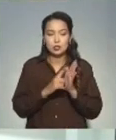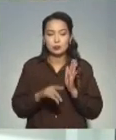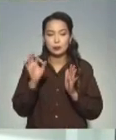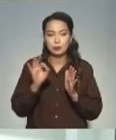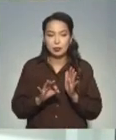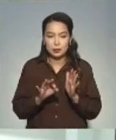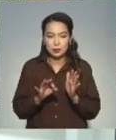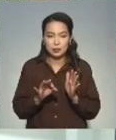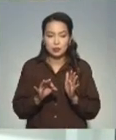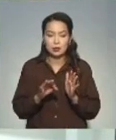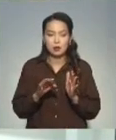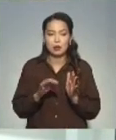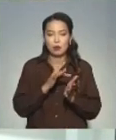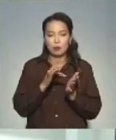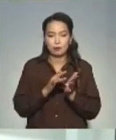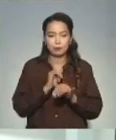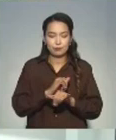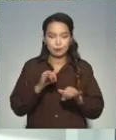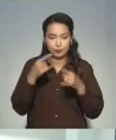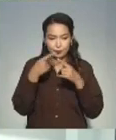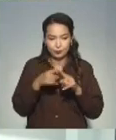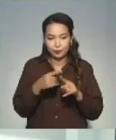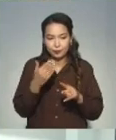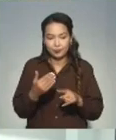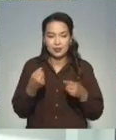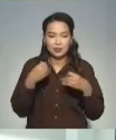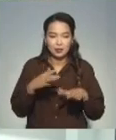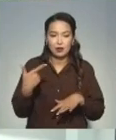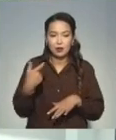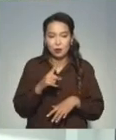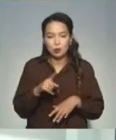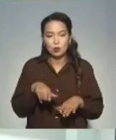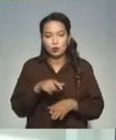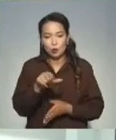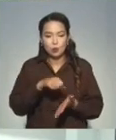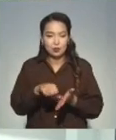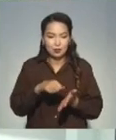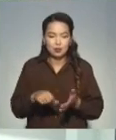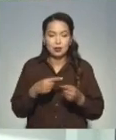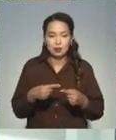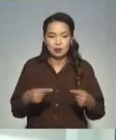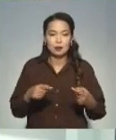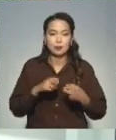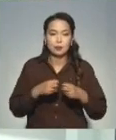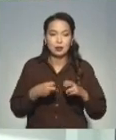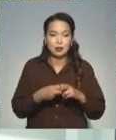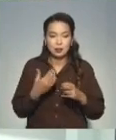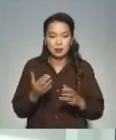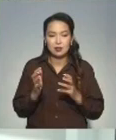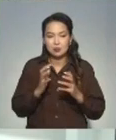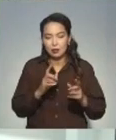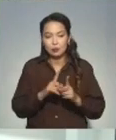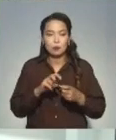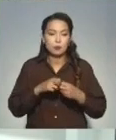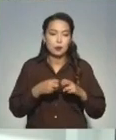70% инфрақұрылым. Су, газ, свет, жаңағыдай жол салу деген мәселе. Транспорт мәселесі көп